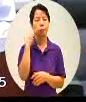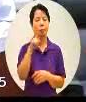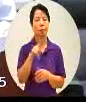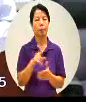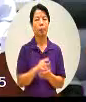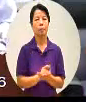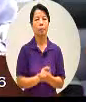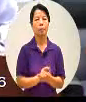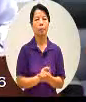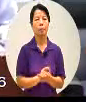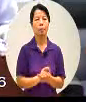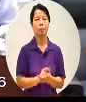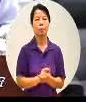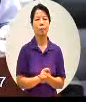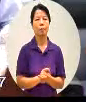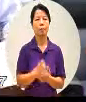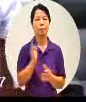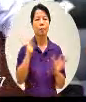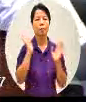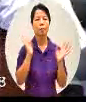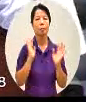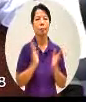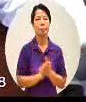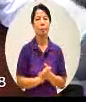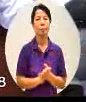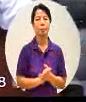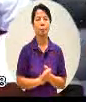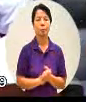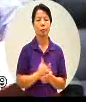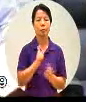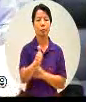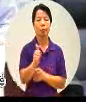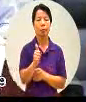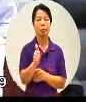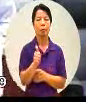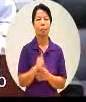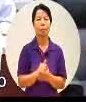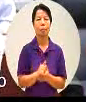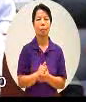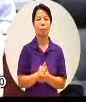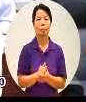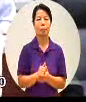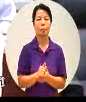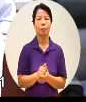吼、哦。嘿嘿，囡啊，圣公去对这服务啦，比如说他去那个，